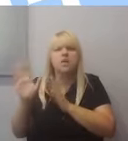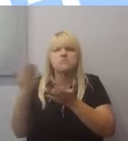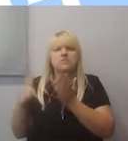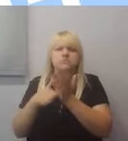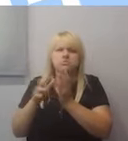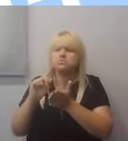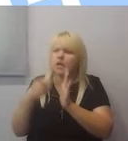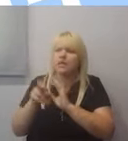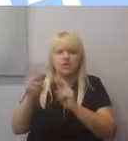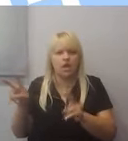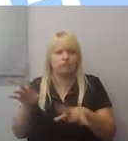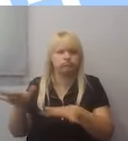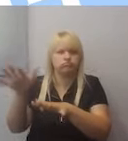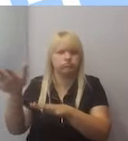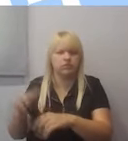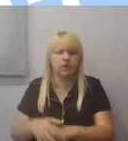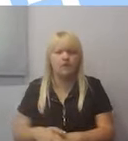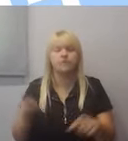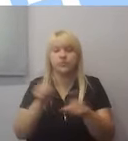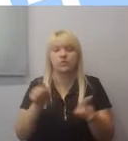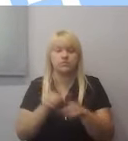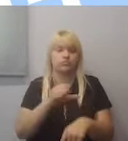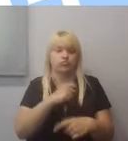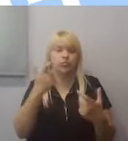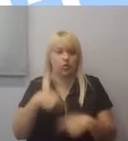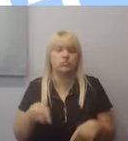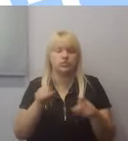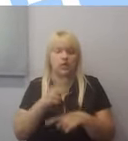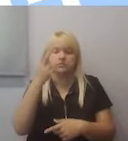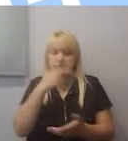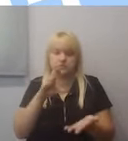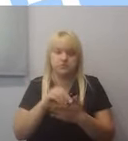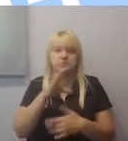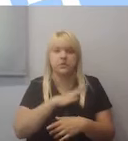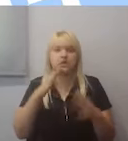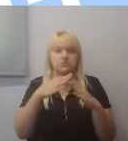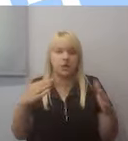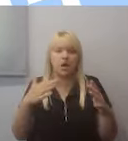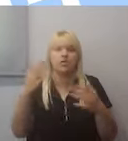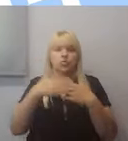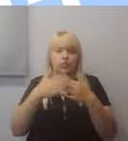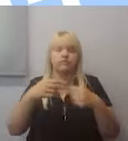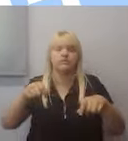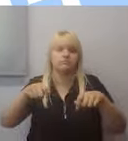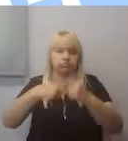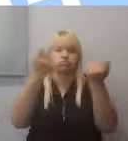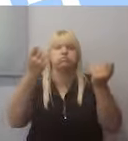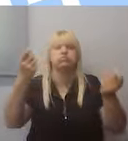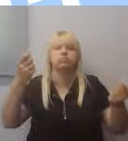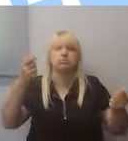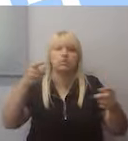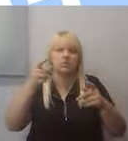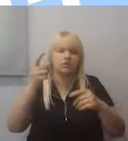palīdzēt nu man pašam ir praksē ir bijis jā kur kur lauž mājai durvis ārā un velk tantiņu un un no mājas